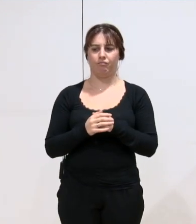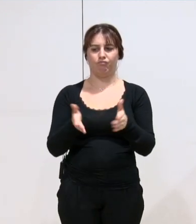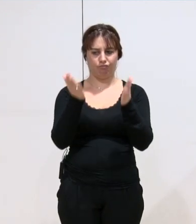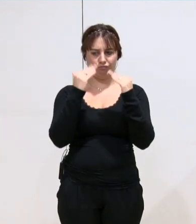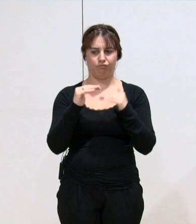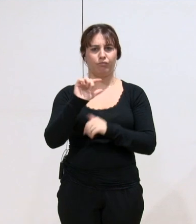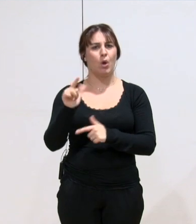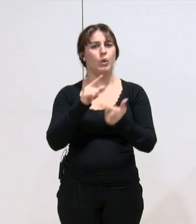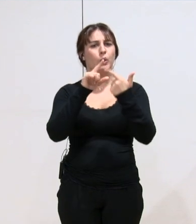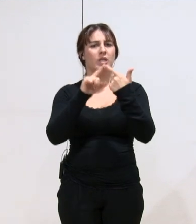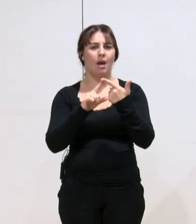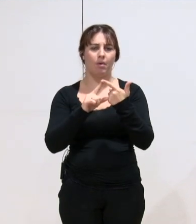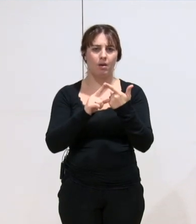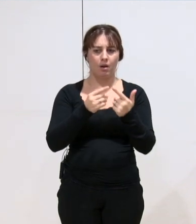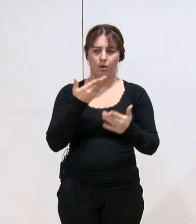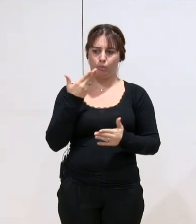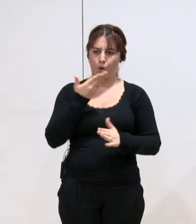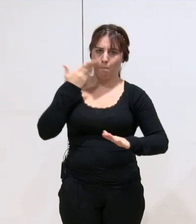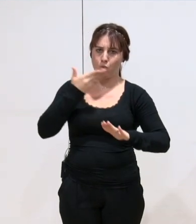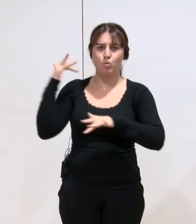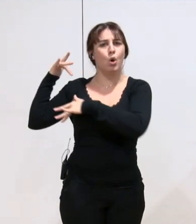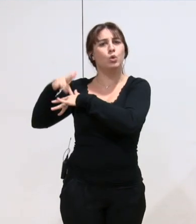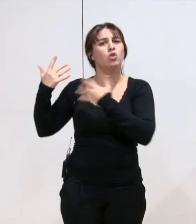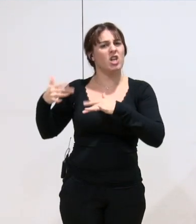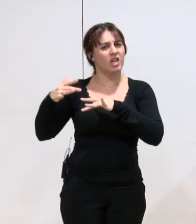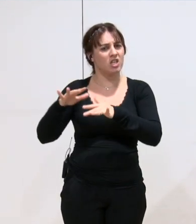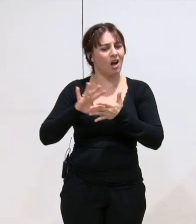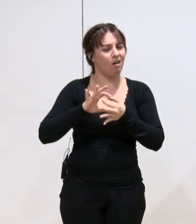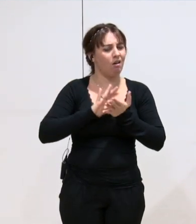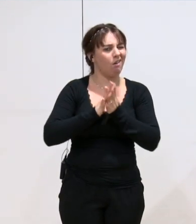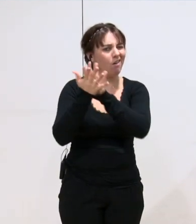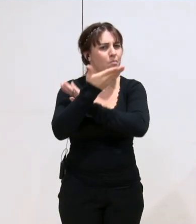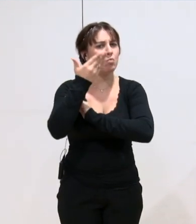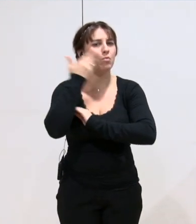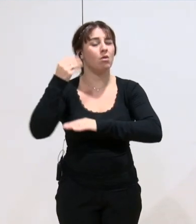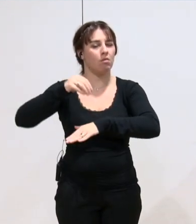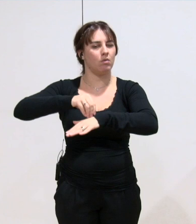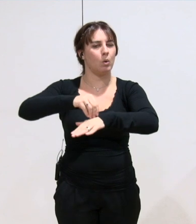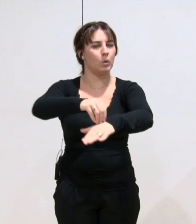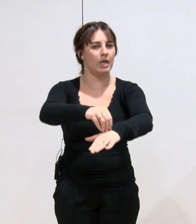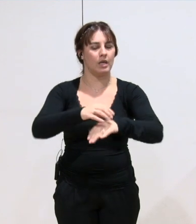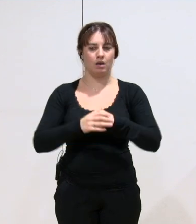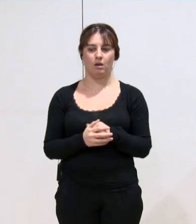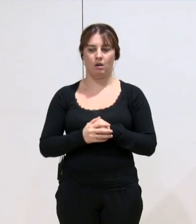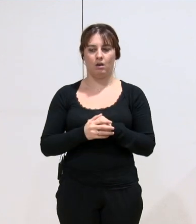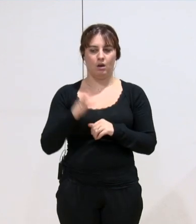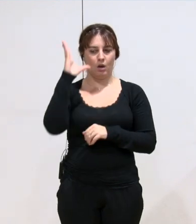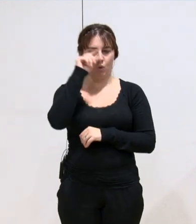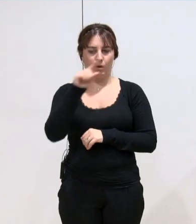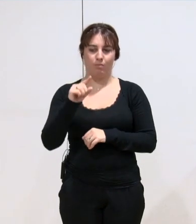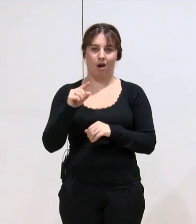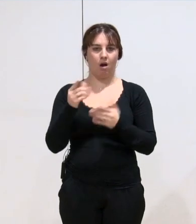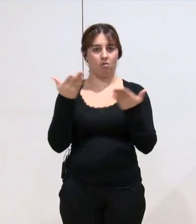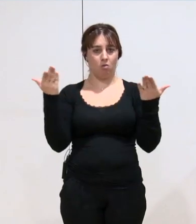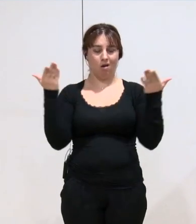partie, pouvoir améliorer l'existant en faisant des préconisations. Un petit rappel sur le champ investigué, donc